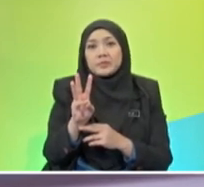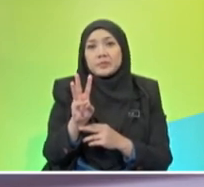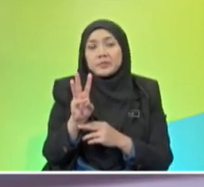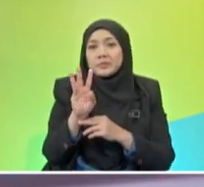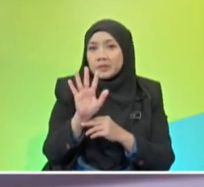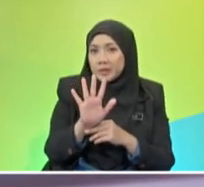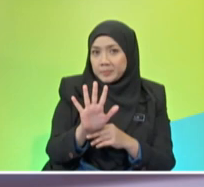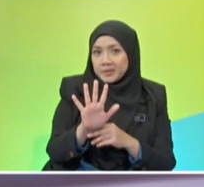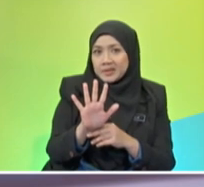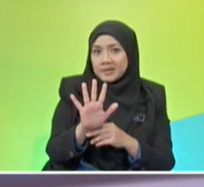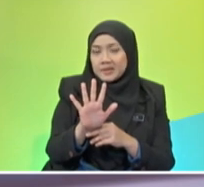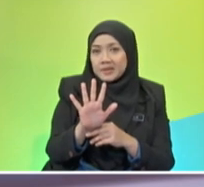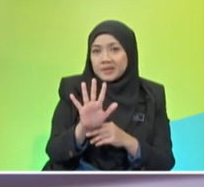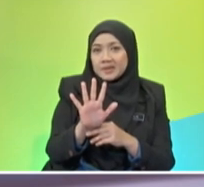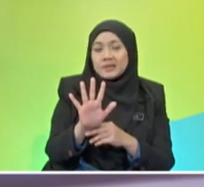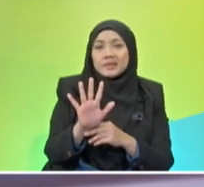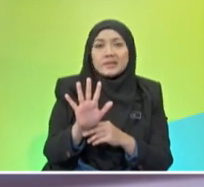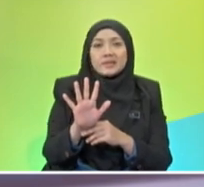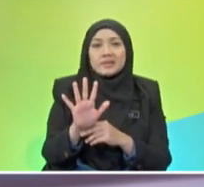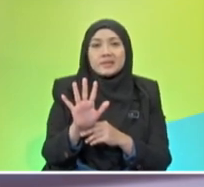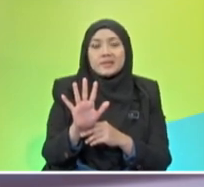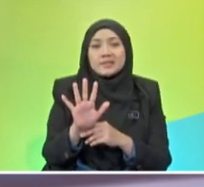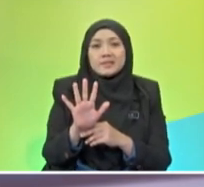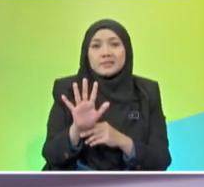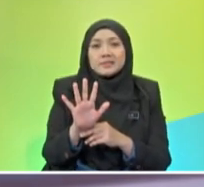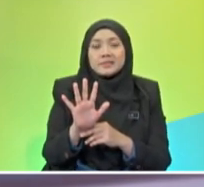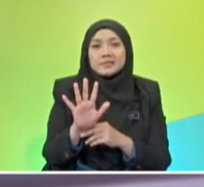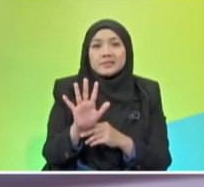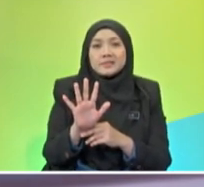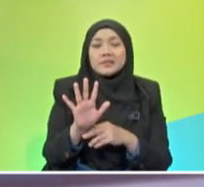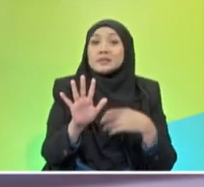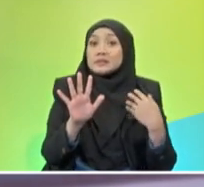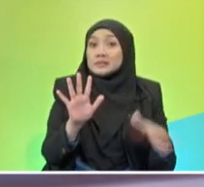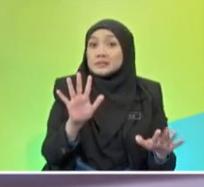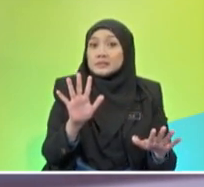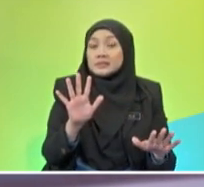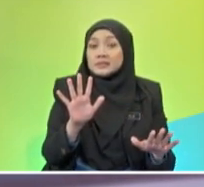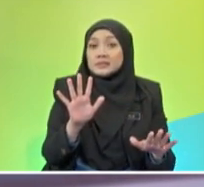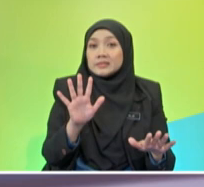5 cikgu. 5, baik. Selepas 5 ialah?